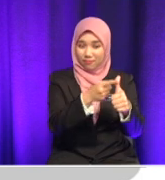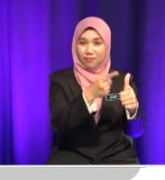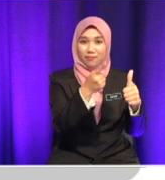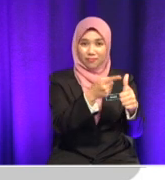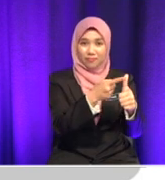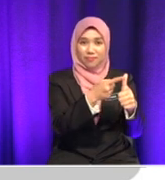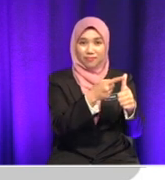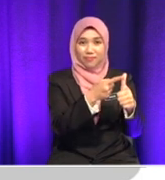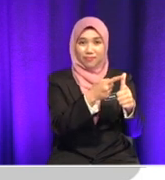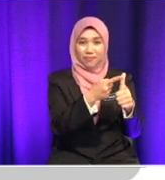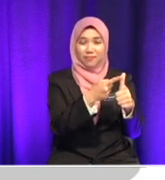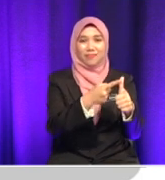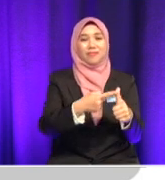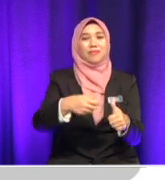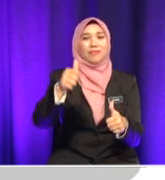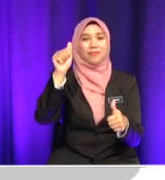ialah